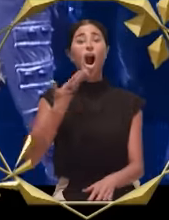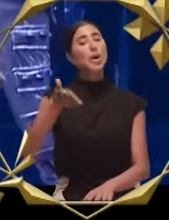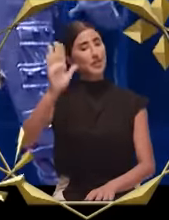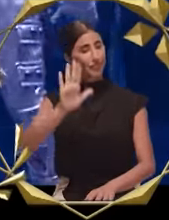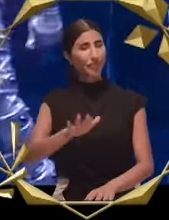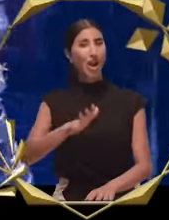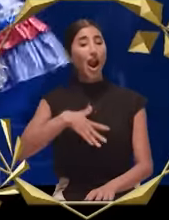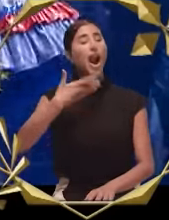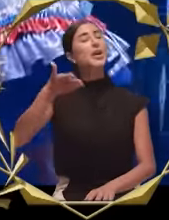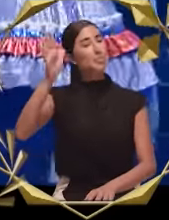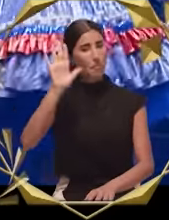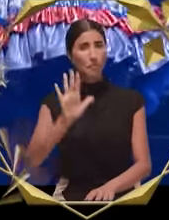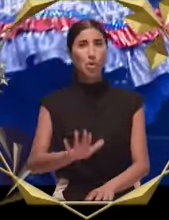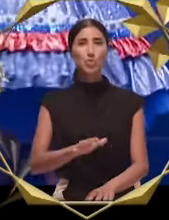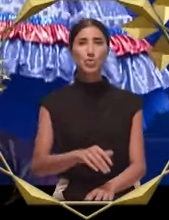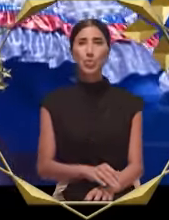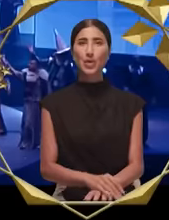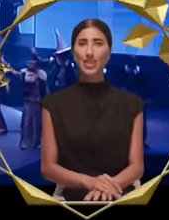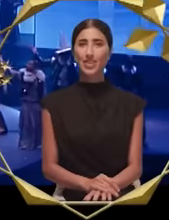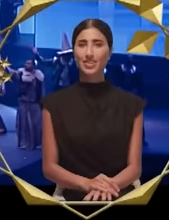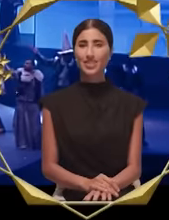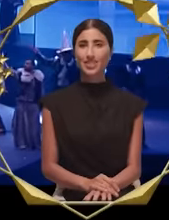والخير أن تنوي خيرا